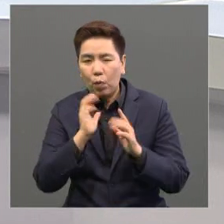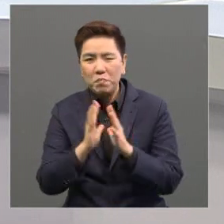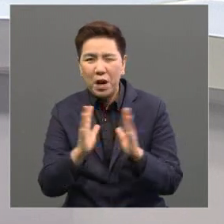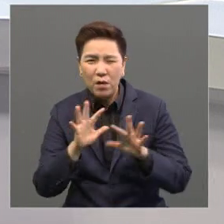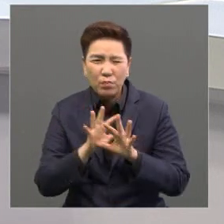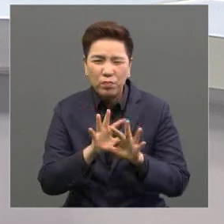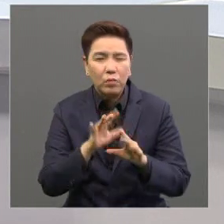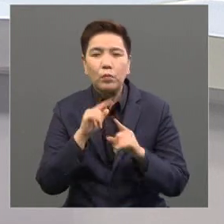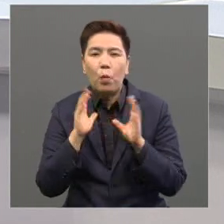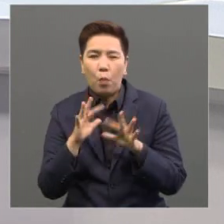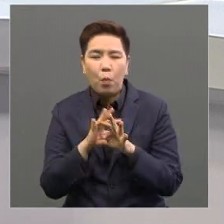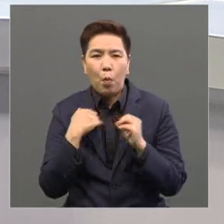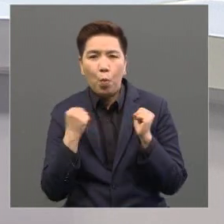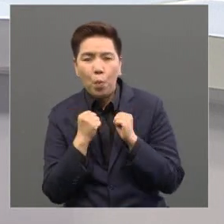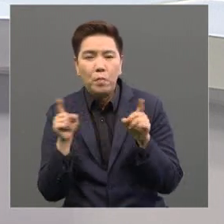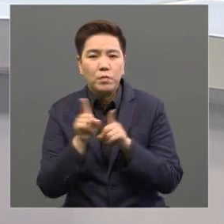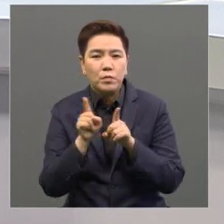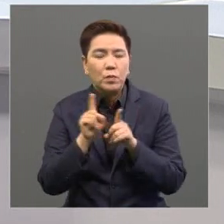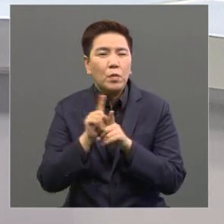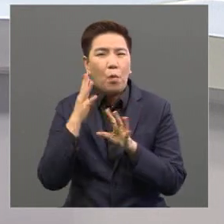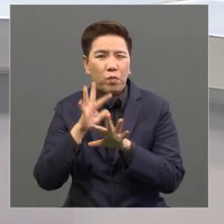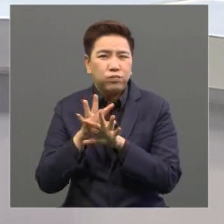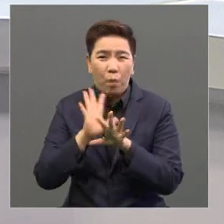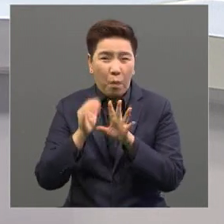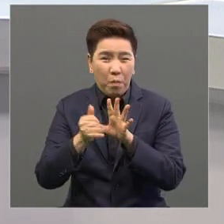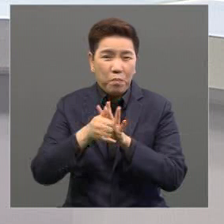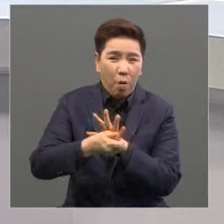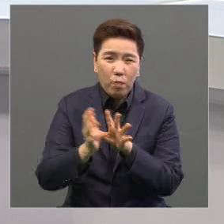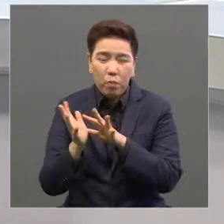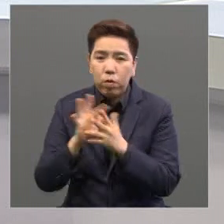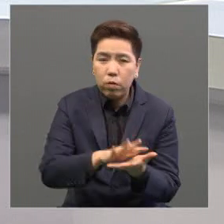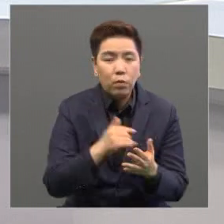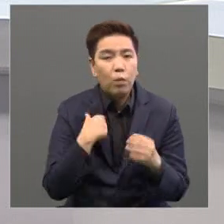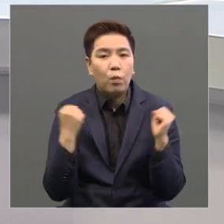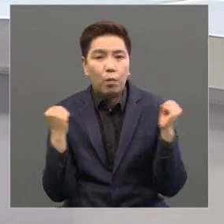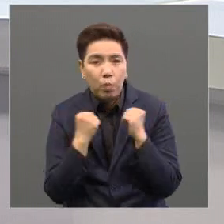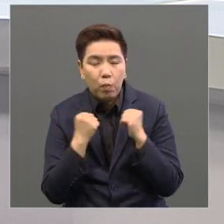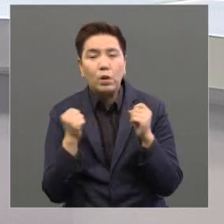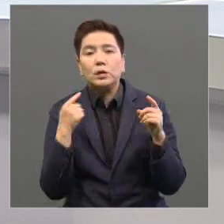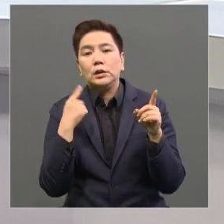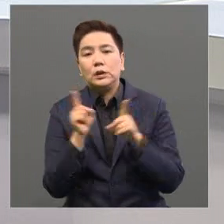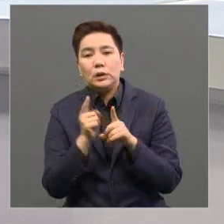คนมันเยอะมากหลายคนกลัวแล้วก็เป็นกังวลว่าเออถ้าเกิดว่าคนใดคนหนึ่งล้มลงไปแล้วเนี่ย